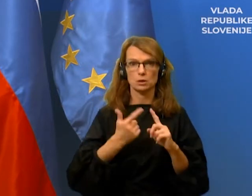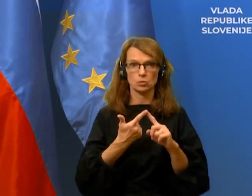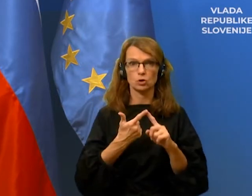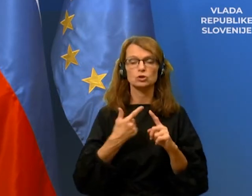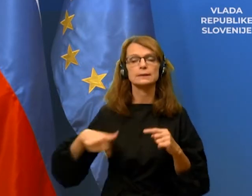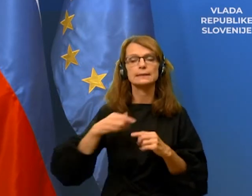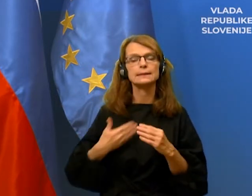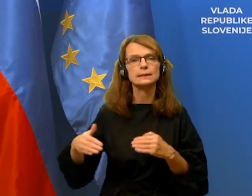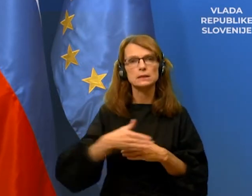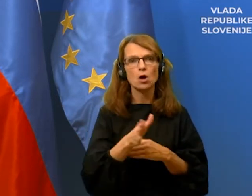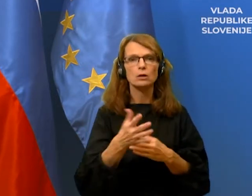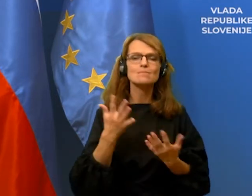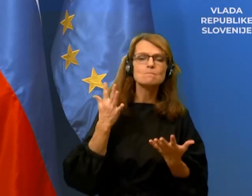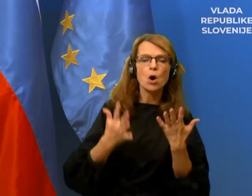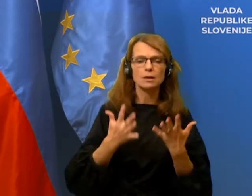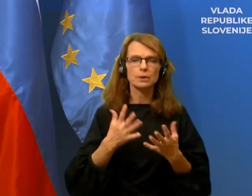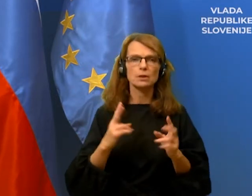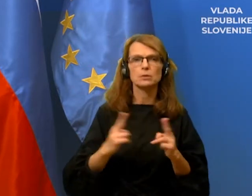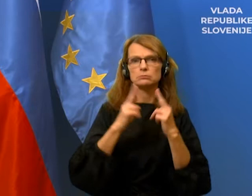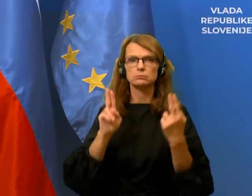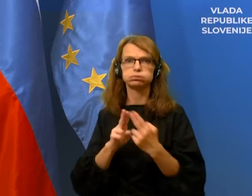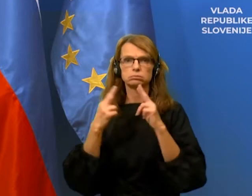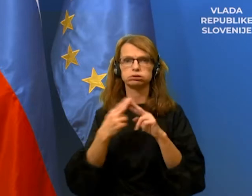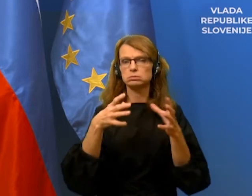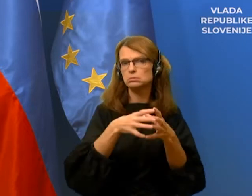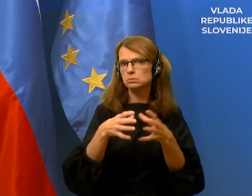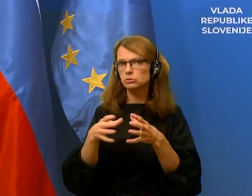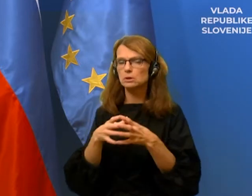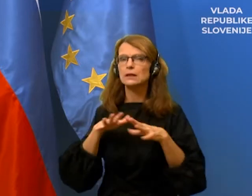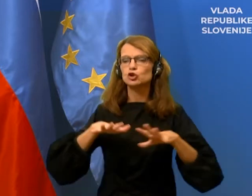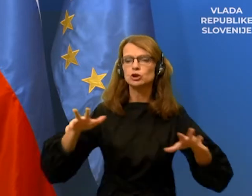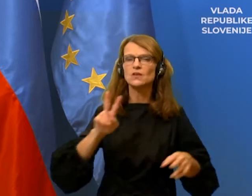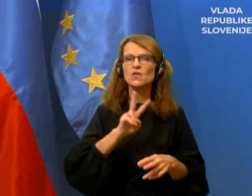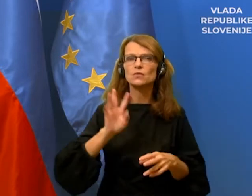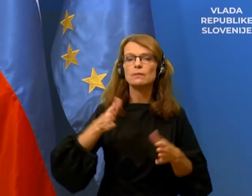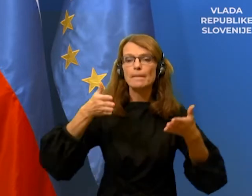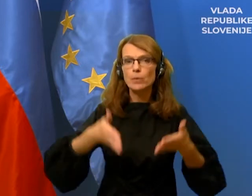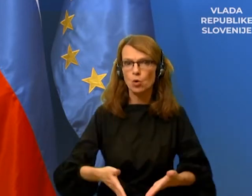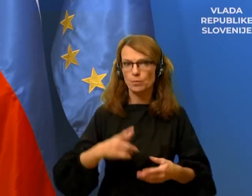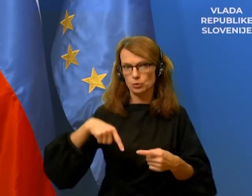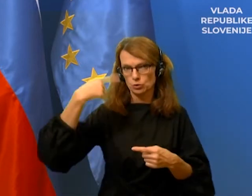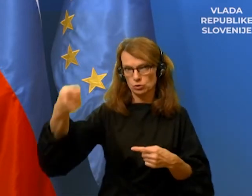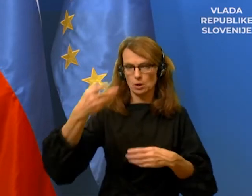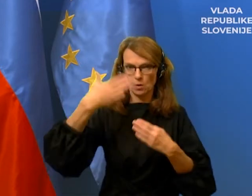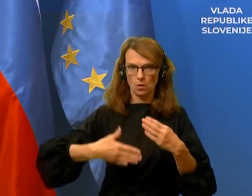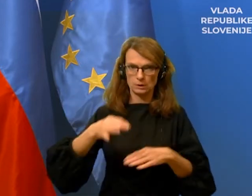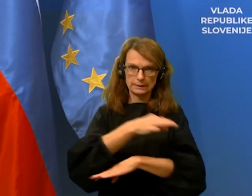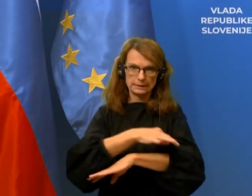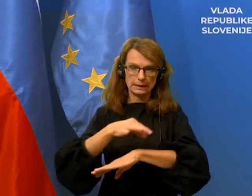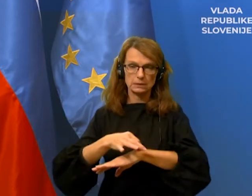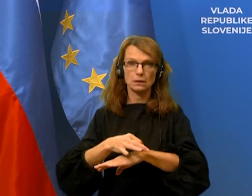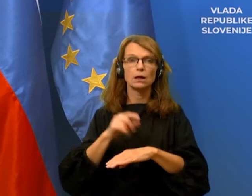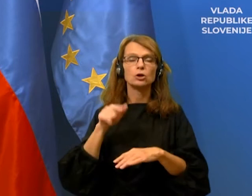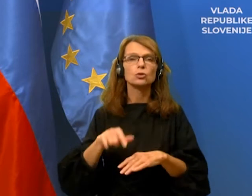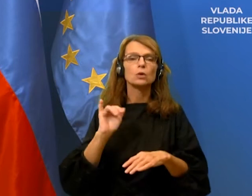izognemo morebitnemu druženju in širjenju virusa na pokopališčih ob koncu tedna. To je ozadje